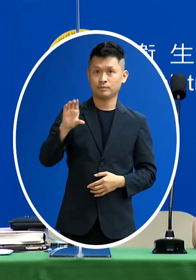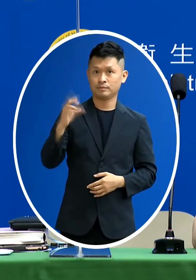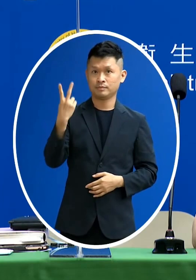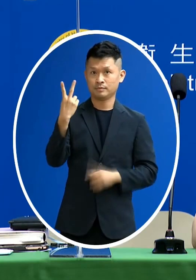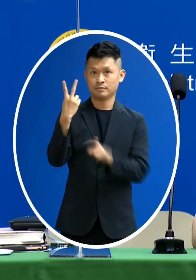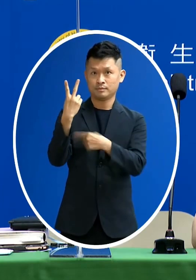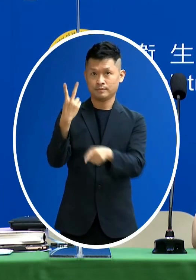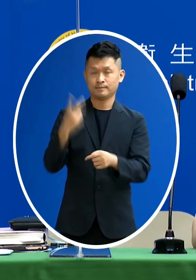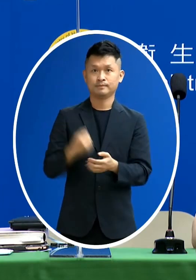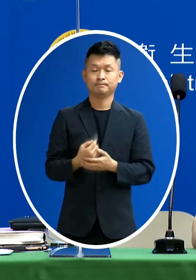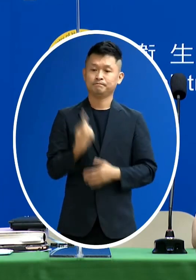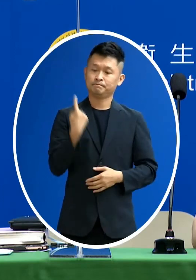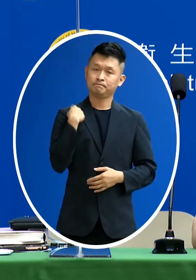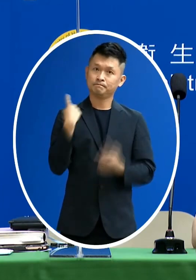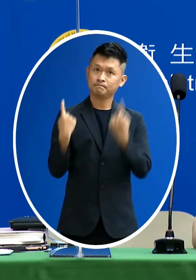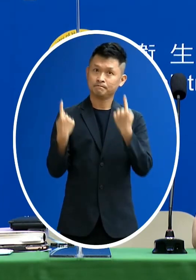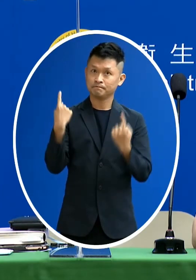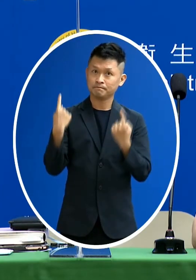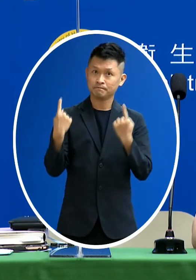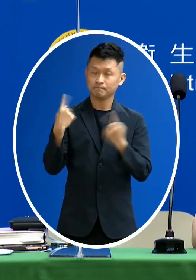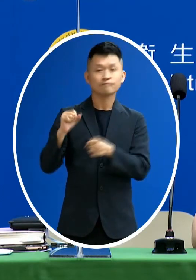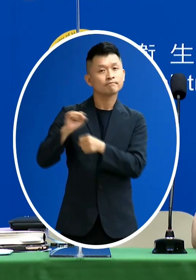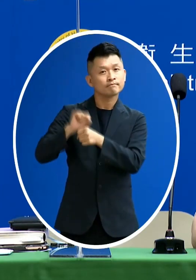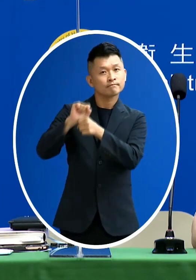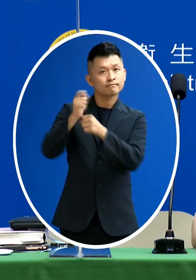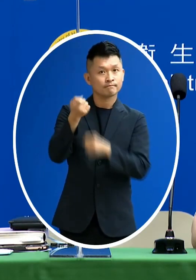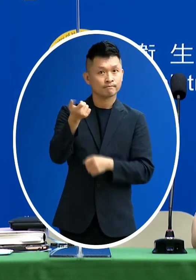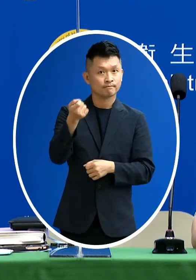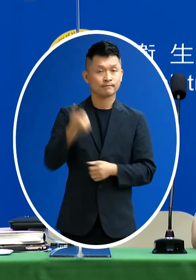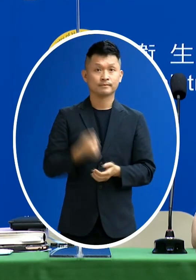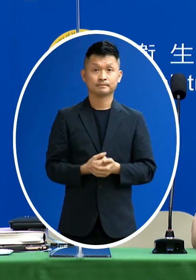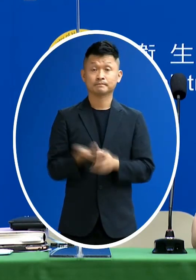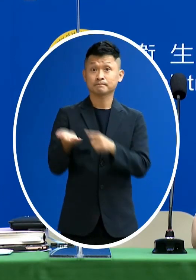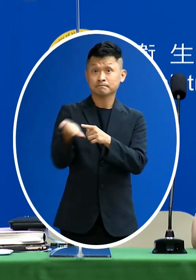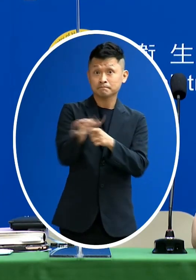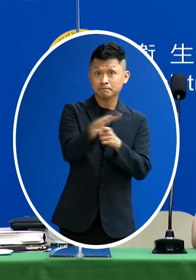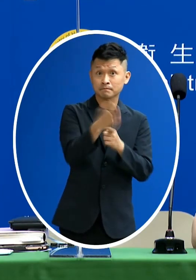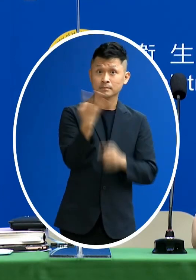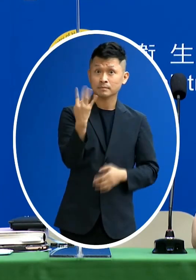位那比起昨天还来得增加了一些。那死亡